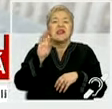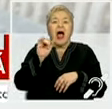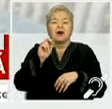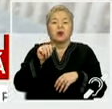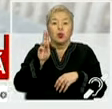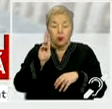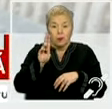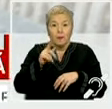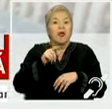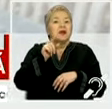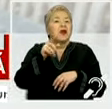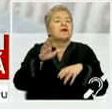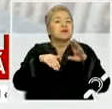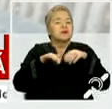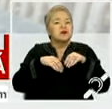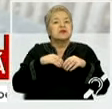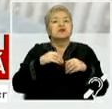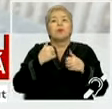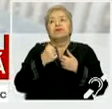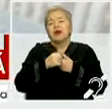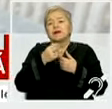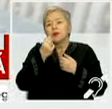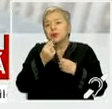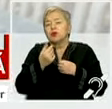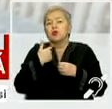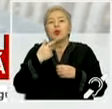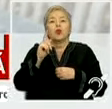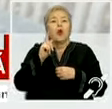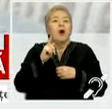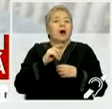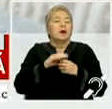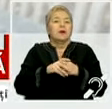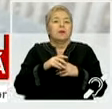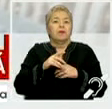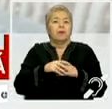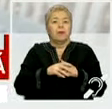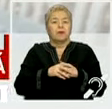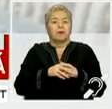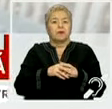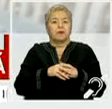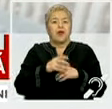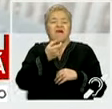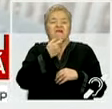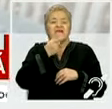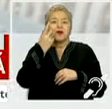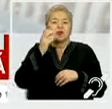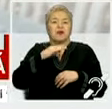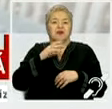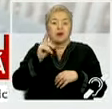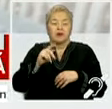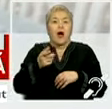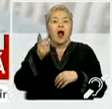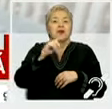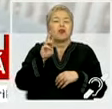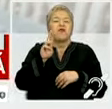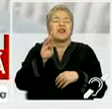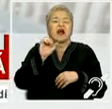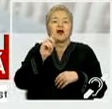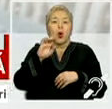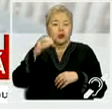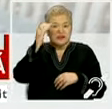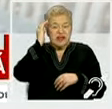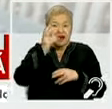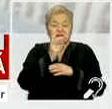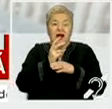fost un apropiat al lui Liviu Dragnea. De asemenea, un alt nume care se vehiculează este Daniel Botănoiu. A fost secretar de